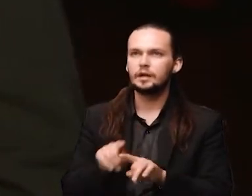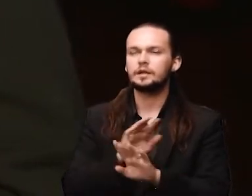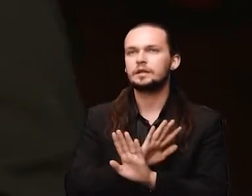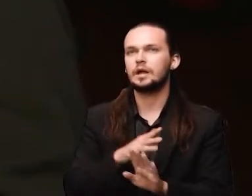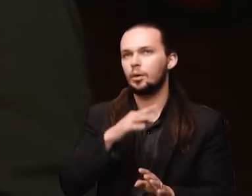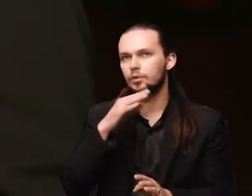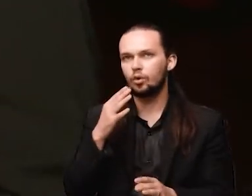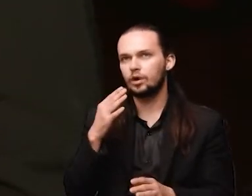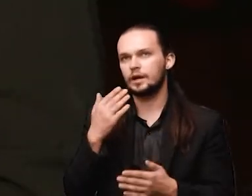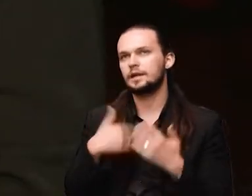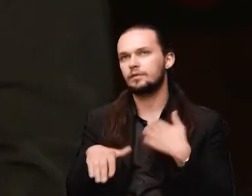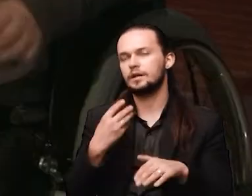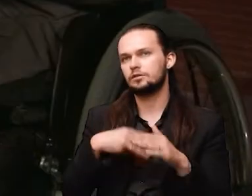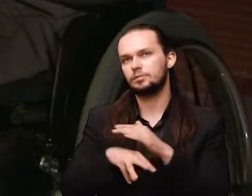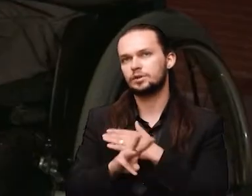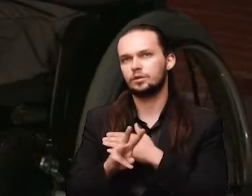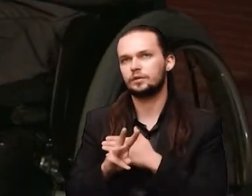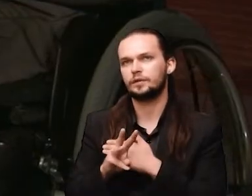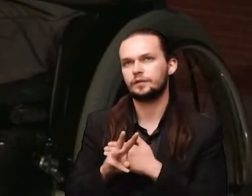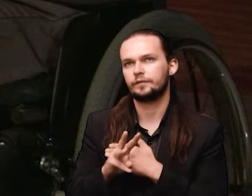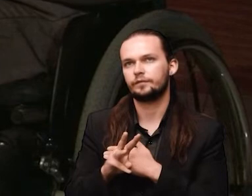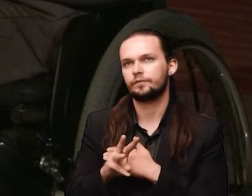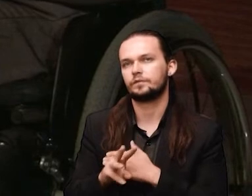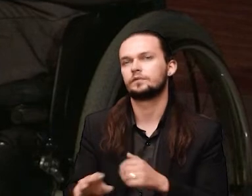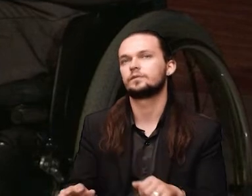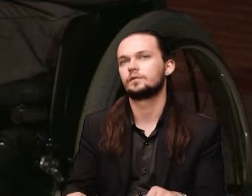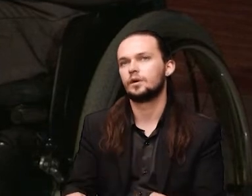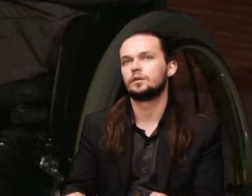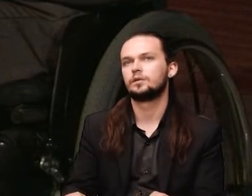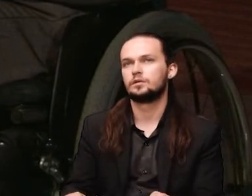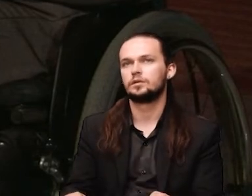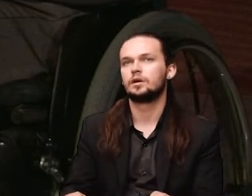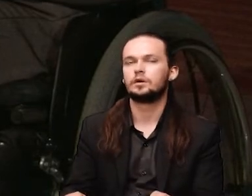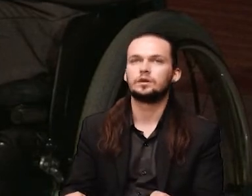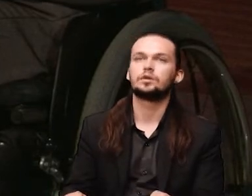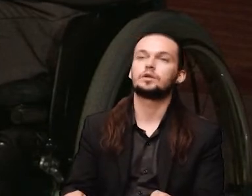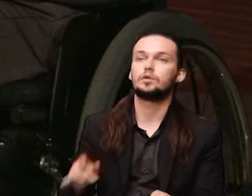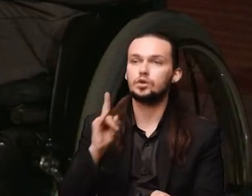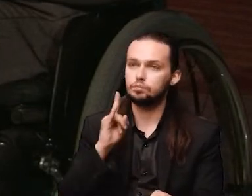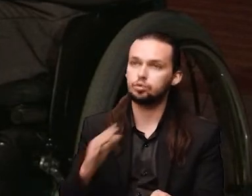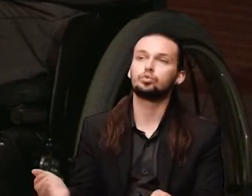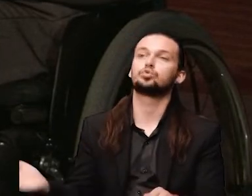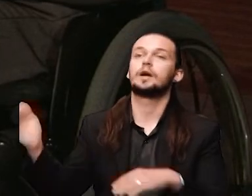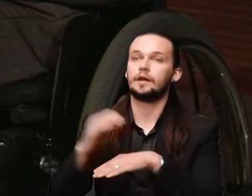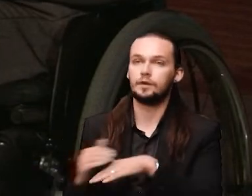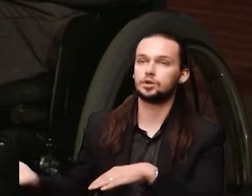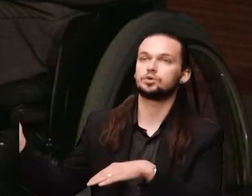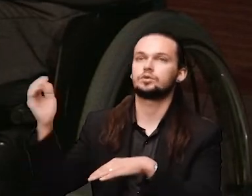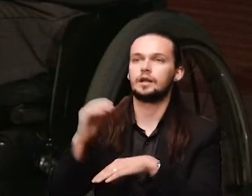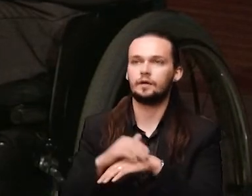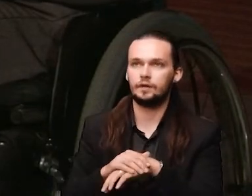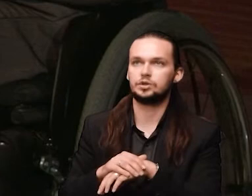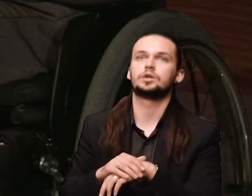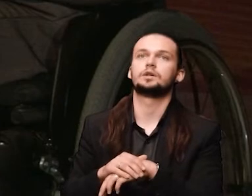всегда там но есть дежурные по станциям. Но потом не так много инвалидов ездит в метро, согласитесь, да? Даже так не поедут столько, говорю, не поедут. Да, он же не будет с утра до вечера один таскать. Один в